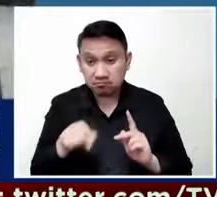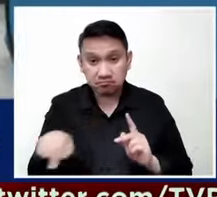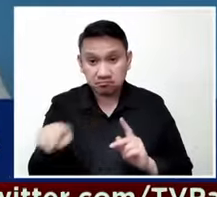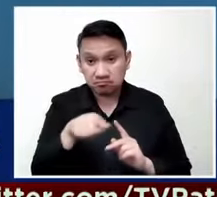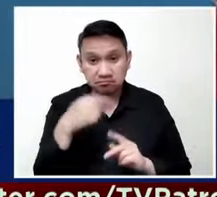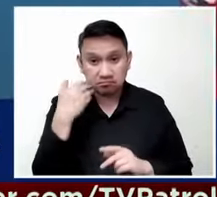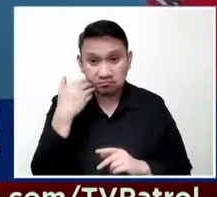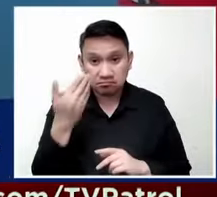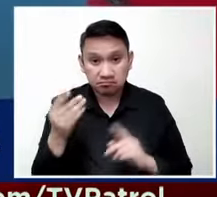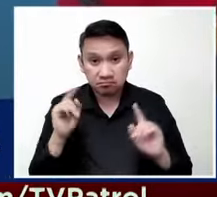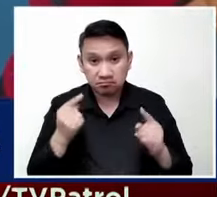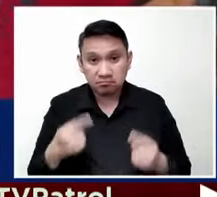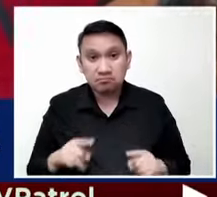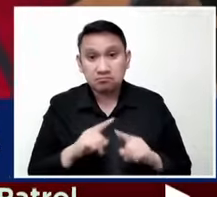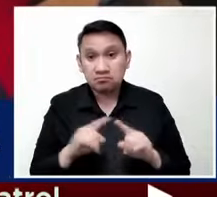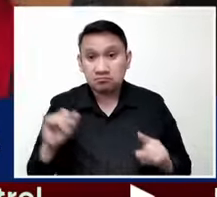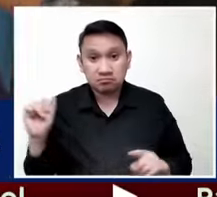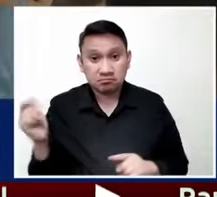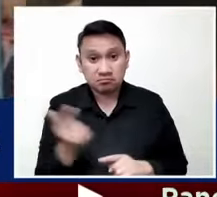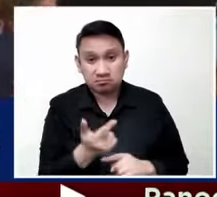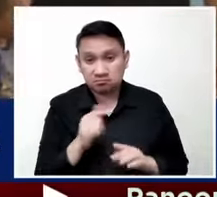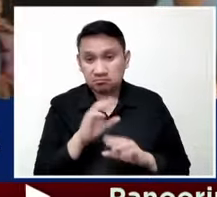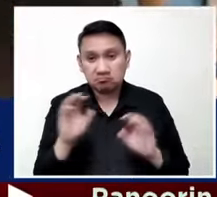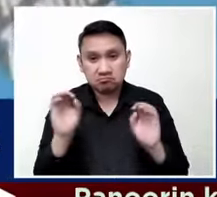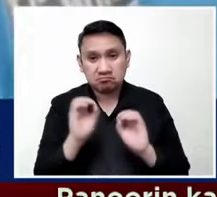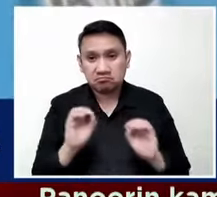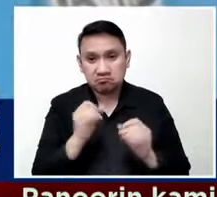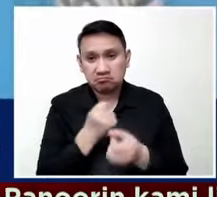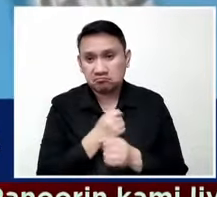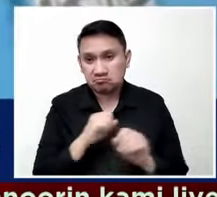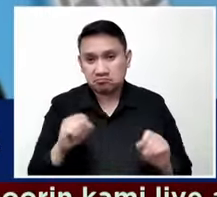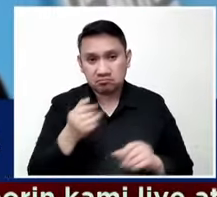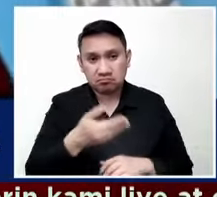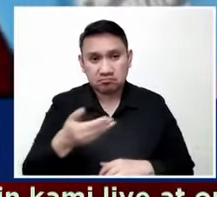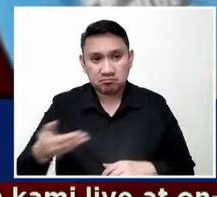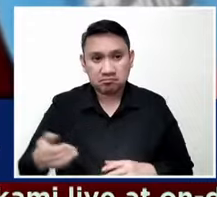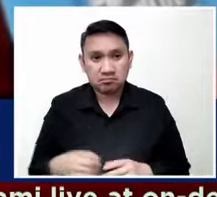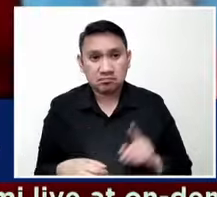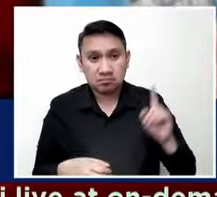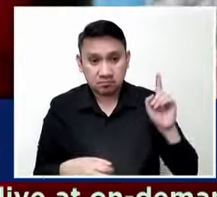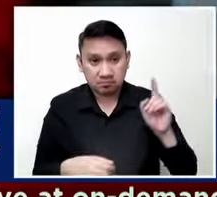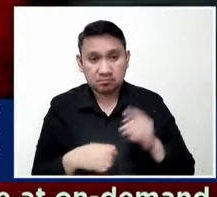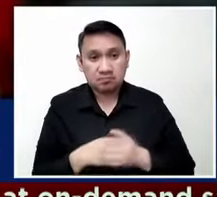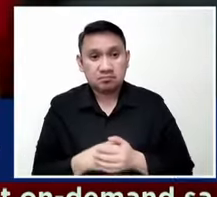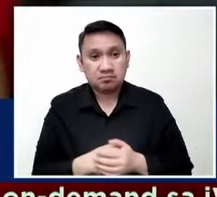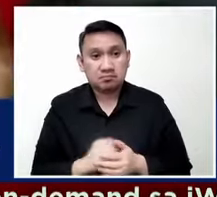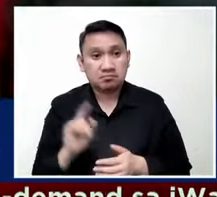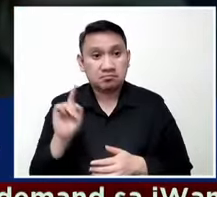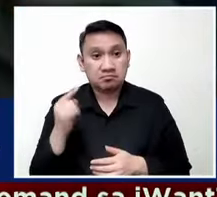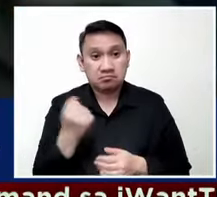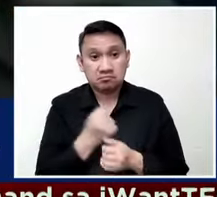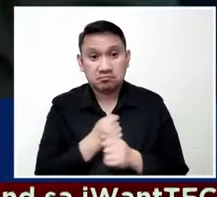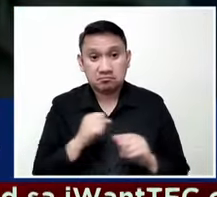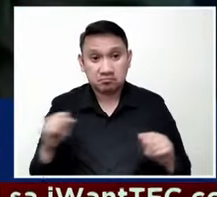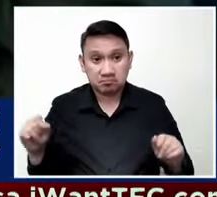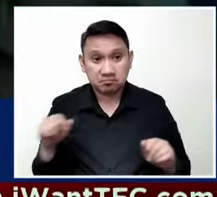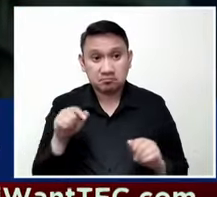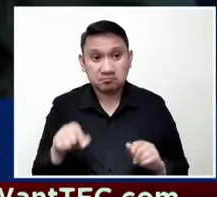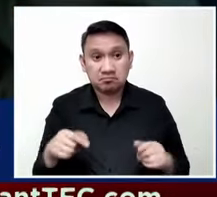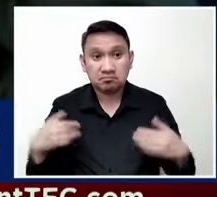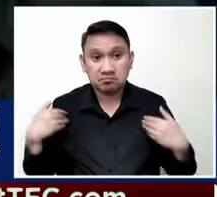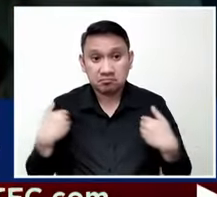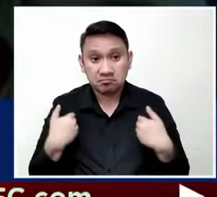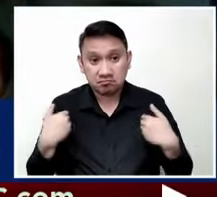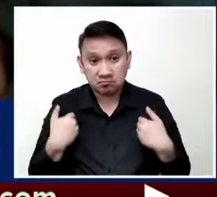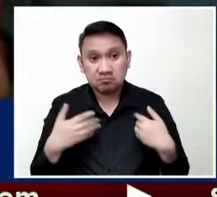nasunugan pero halos lahat sa kanila ay walang naisalba. Si A. Cereso, una kasing isinalba ang mga alagang hayop